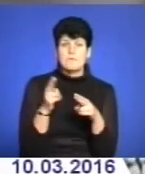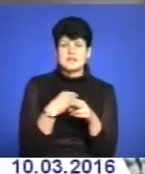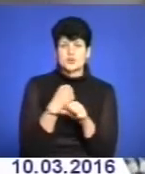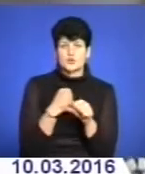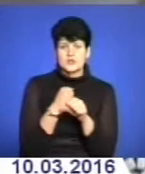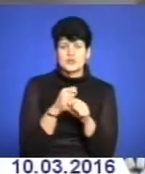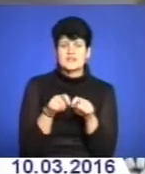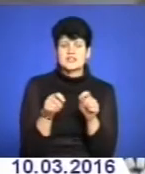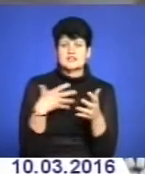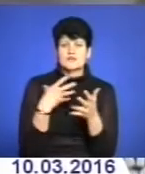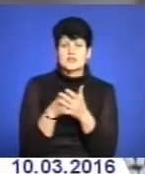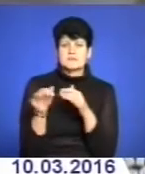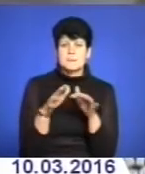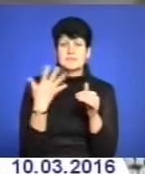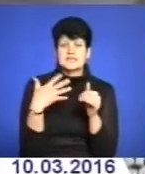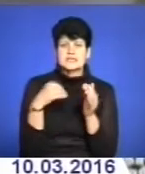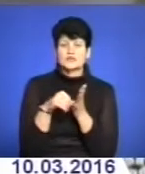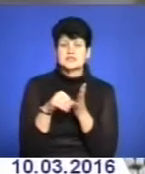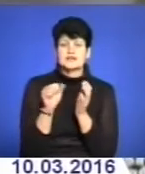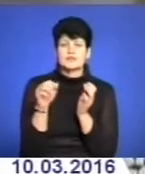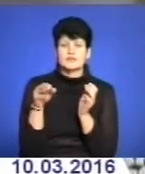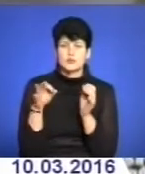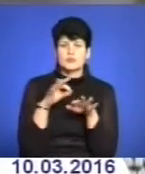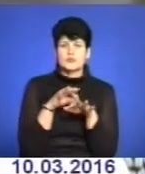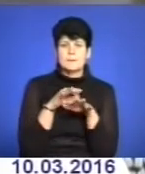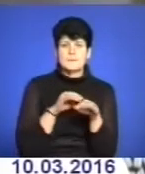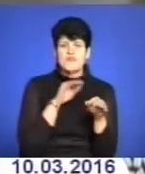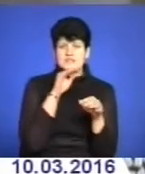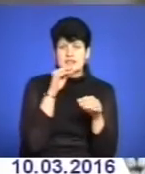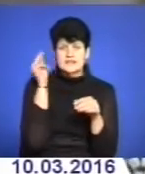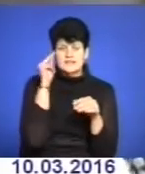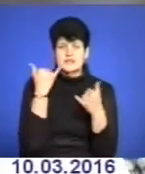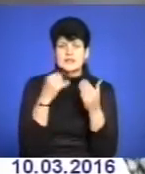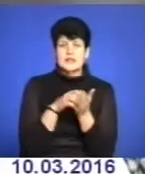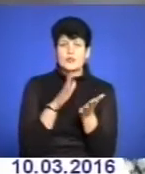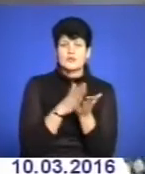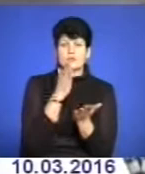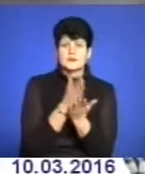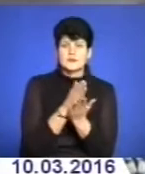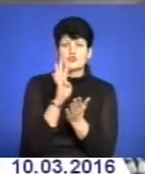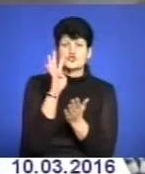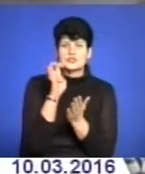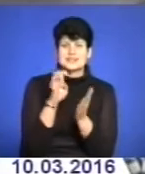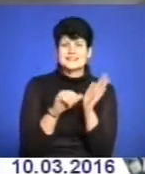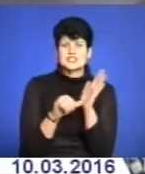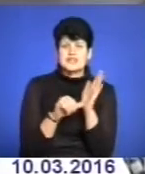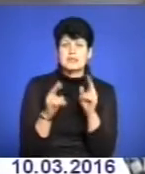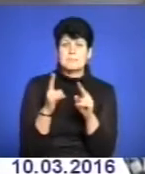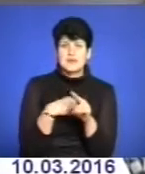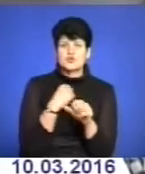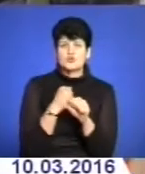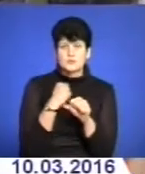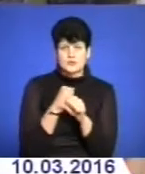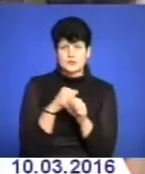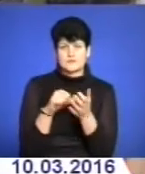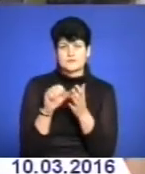справи, 50 учасників АТО проходили професійне навчання і в даний час на обліку у нас перебуває 460 безробітних даної